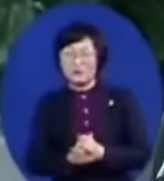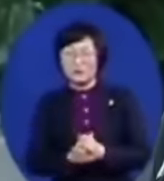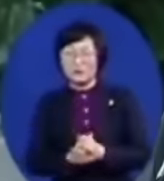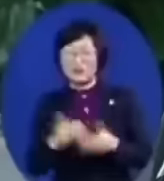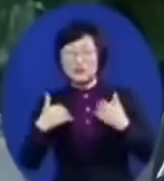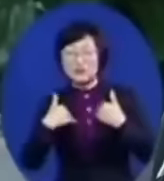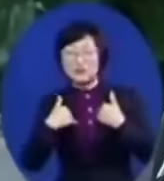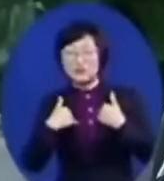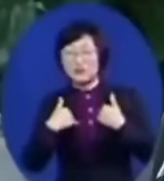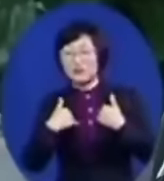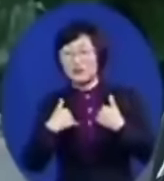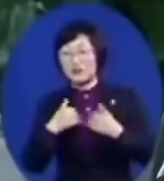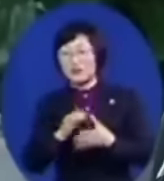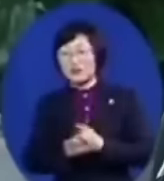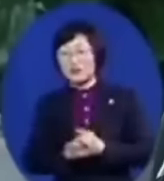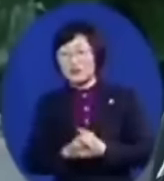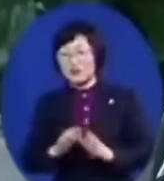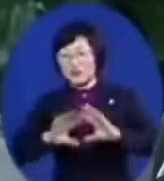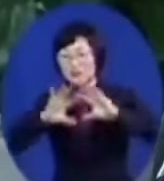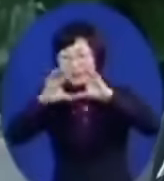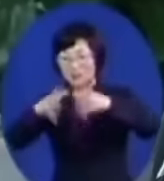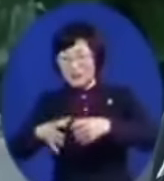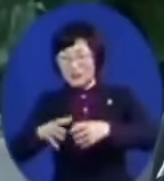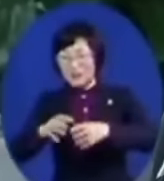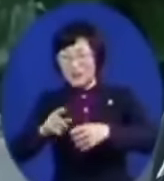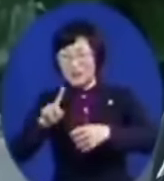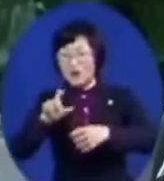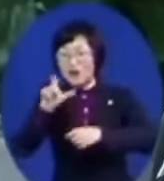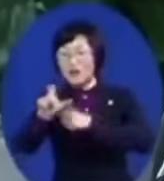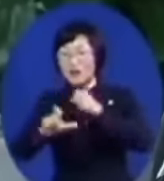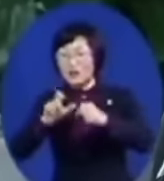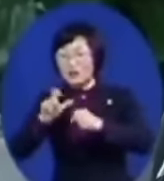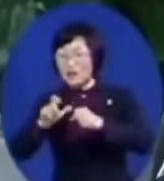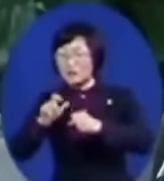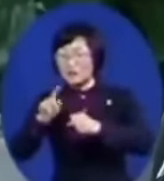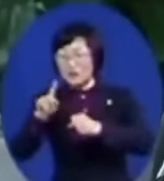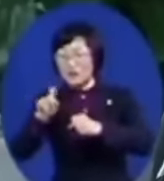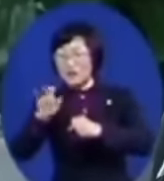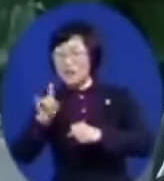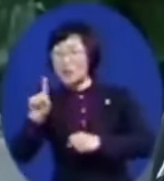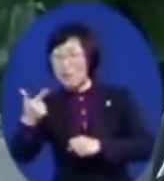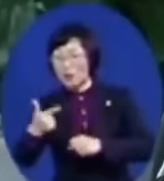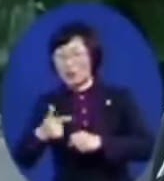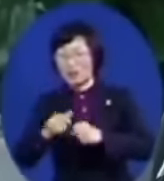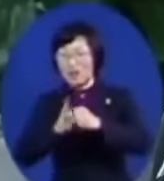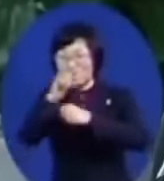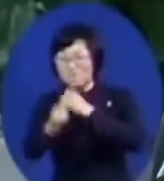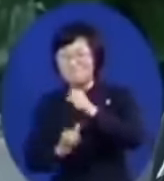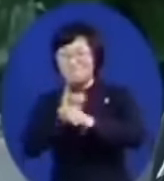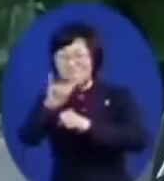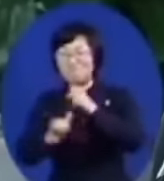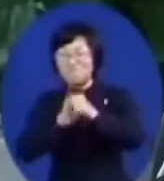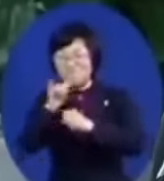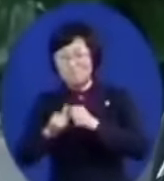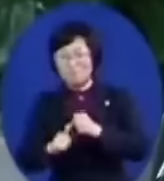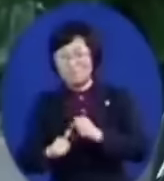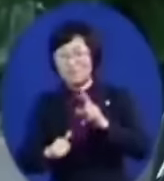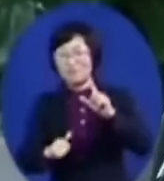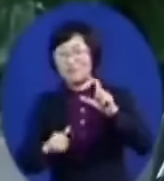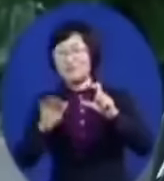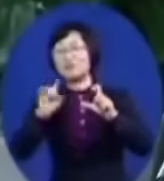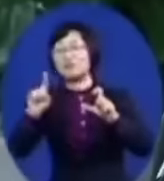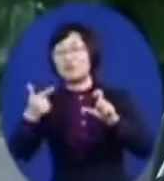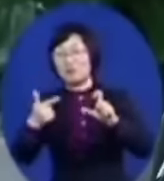저는 세계를 115바퀴나 돌면서 수십만 수백만에게